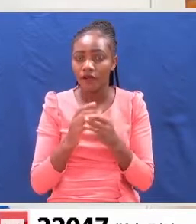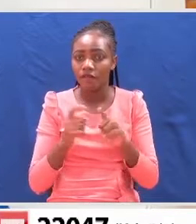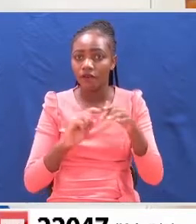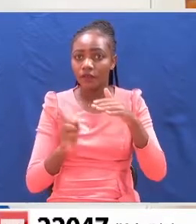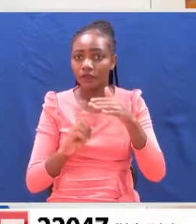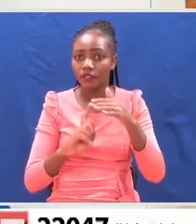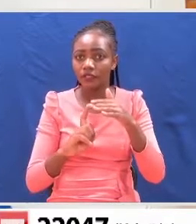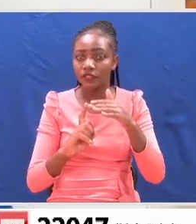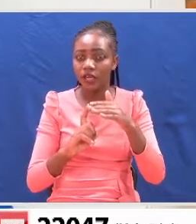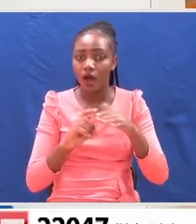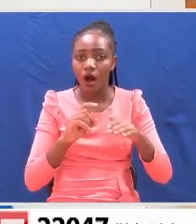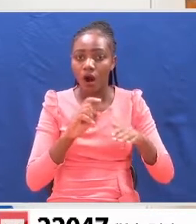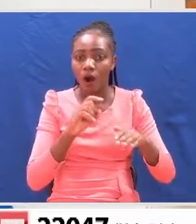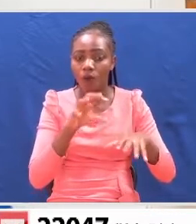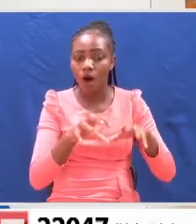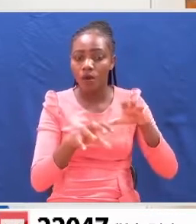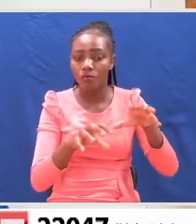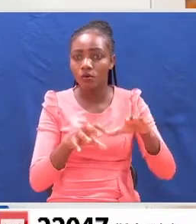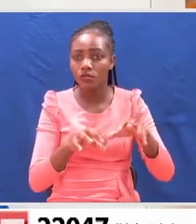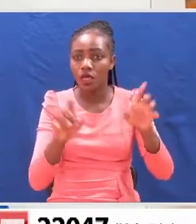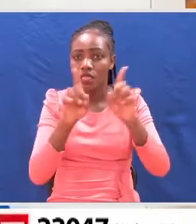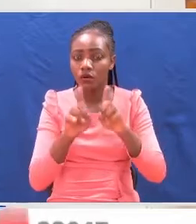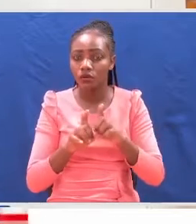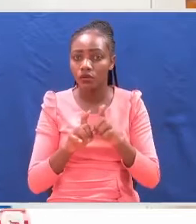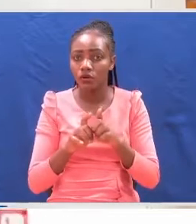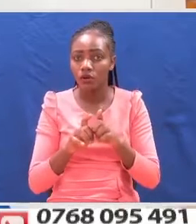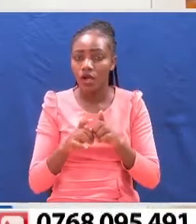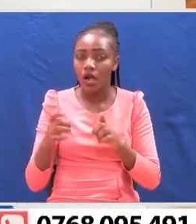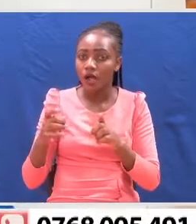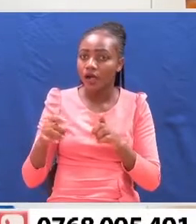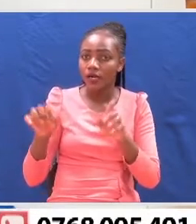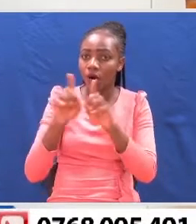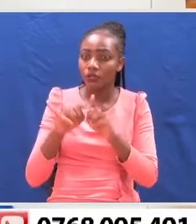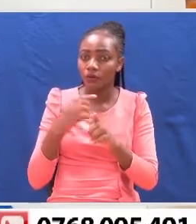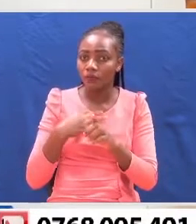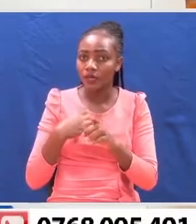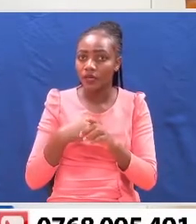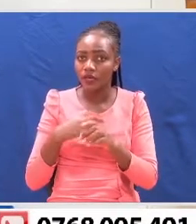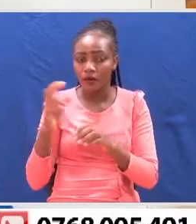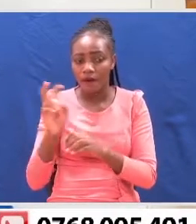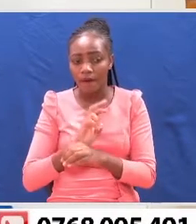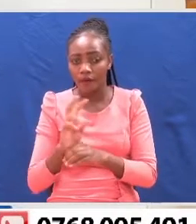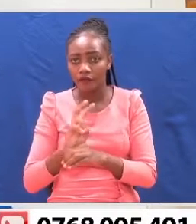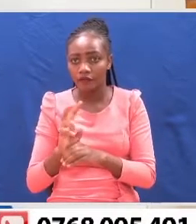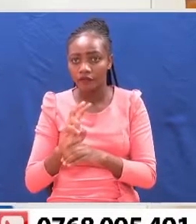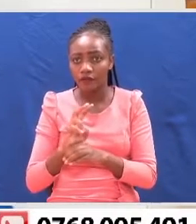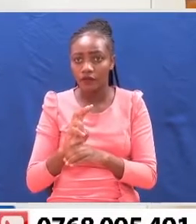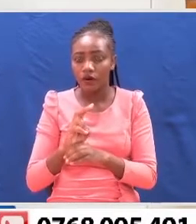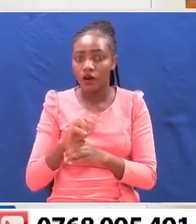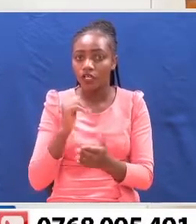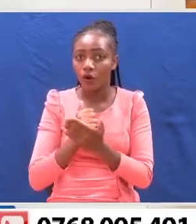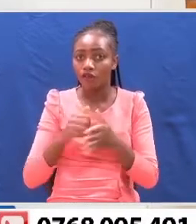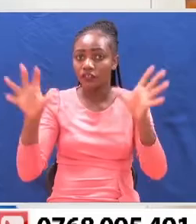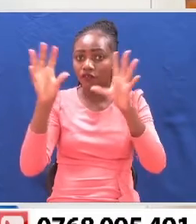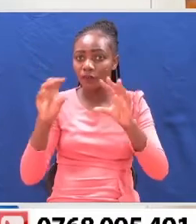ya ustawi wa mifugo. Kabla hapo nimekuwa katibu wa kwanza kusimamia utawala wa mkoa, yani provincial administration, katika ofisi ya